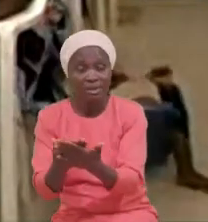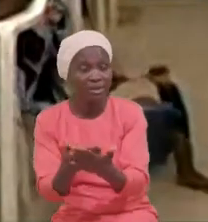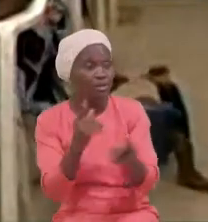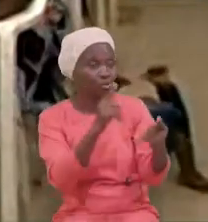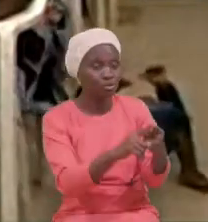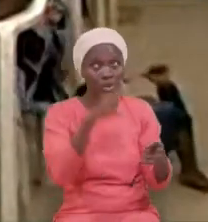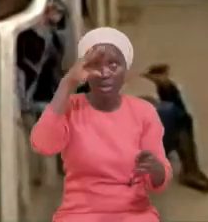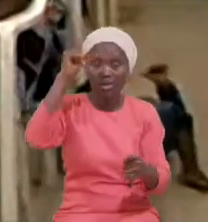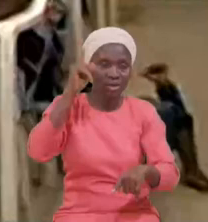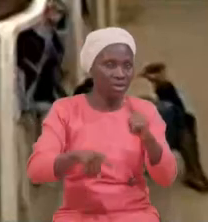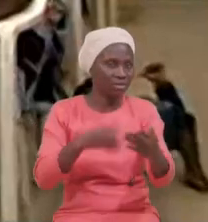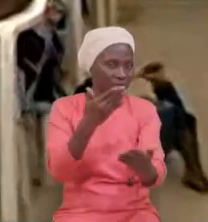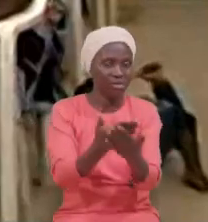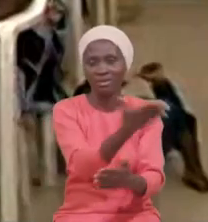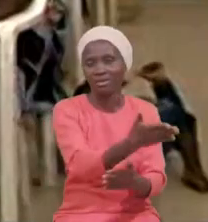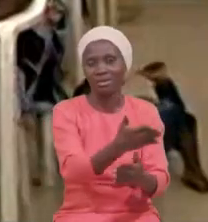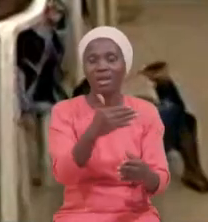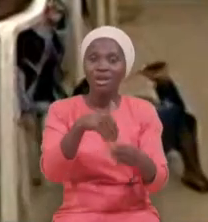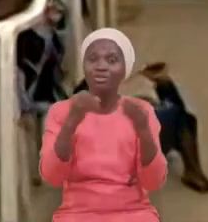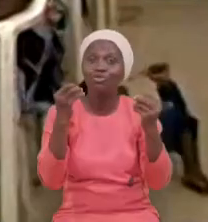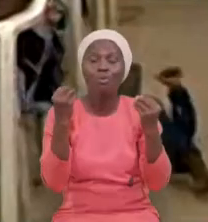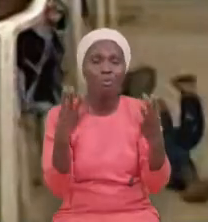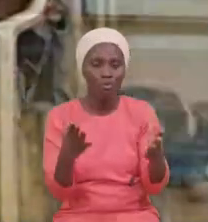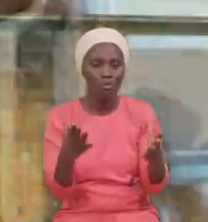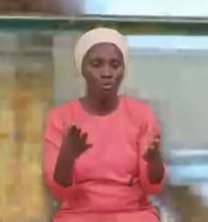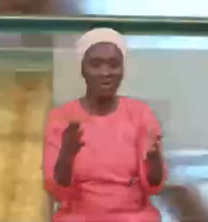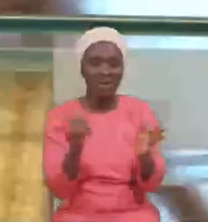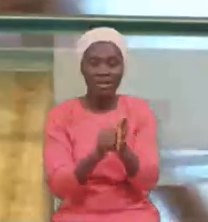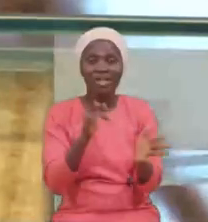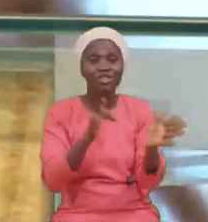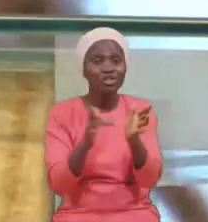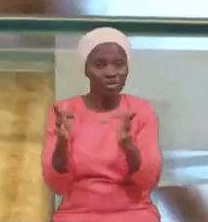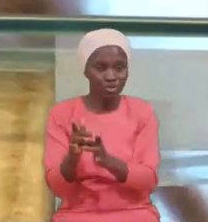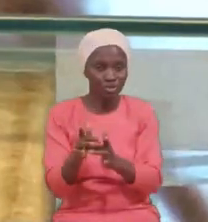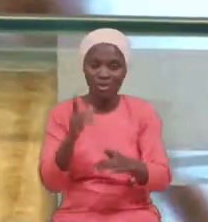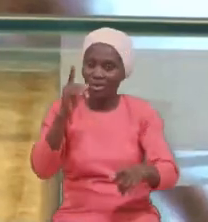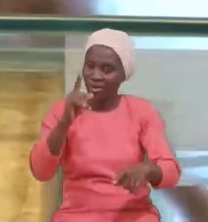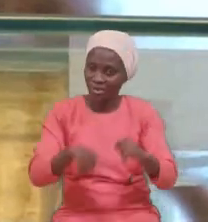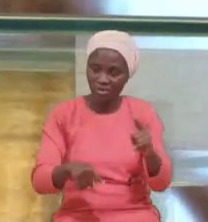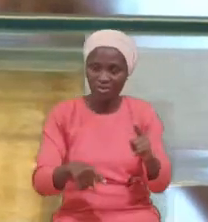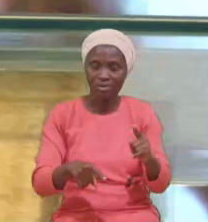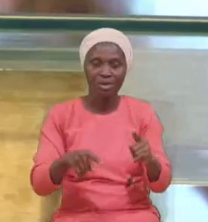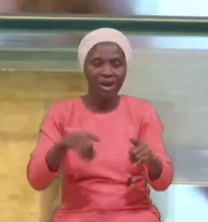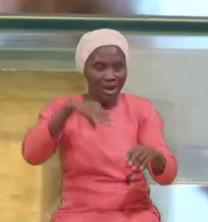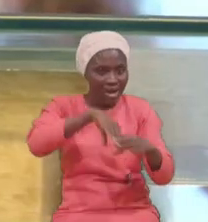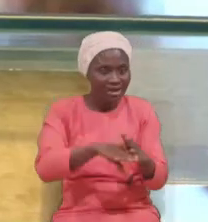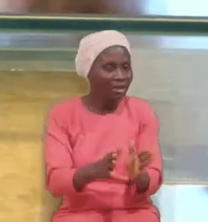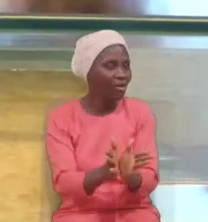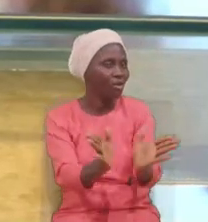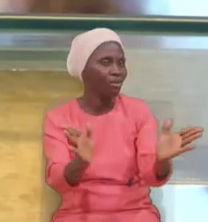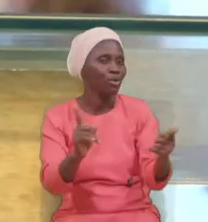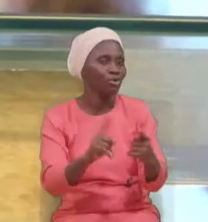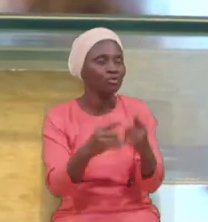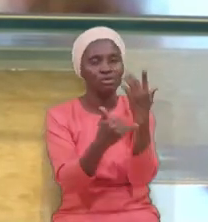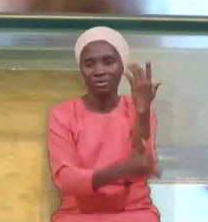lieux qu'il devait aller, il ne pouvait pas aller là-bas maintenant parce que c'est dit que et